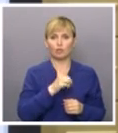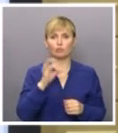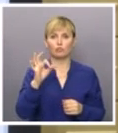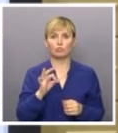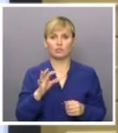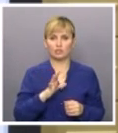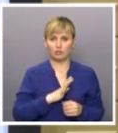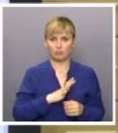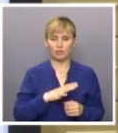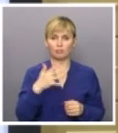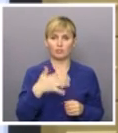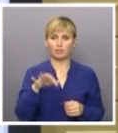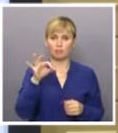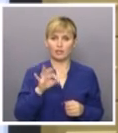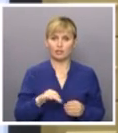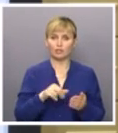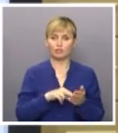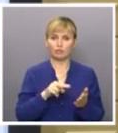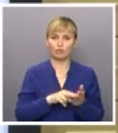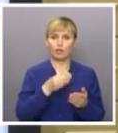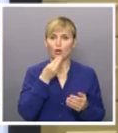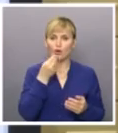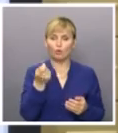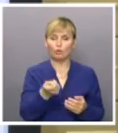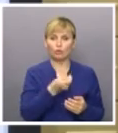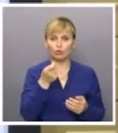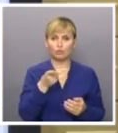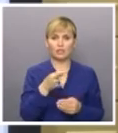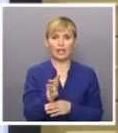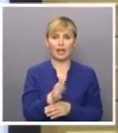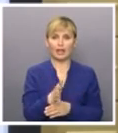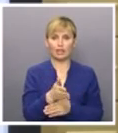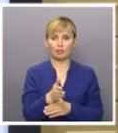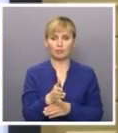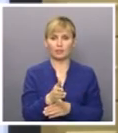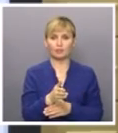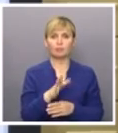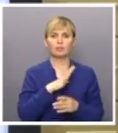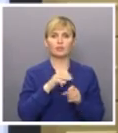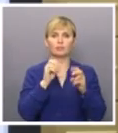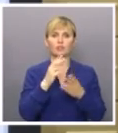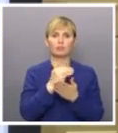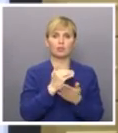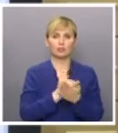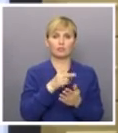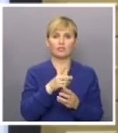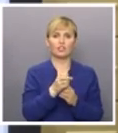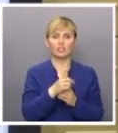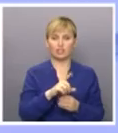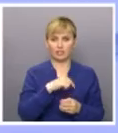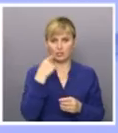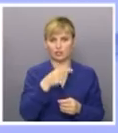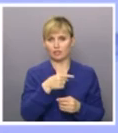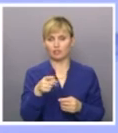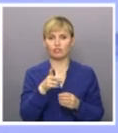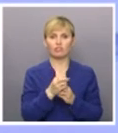на корма, то есть 50% стоимости кормов закупали. Была даже специальная программа, была, по-моему, да? Да, была специальная программа, да. 2011 или, по-моему,